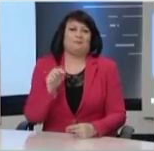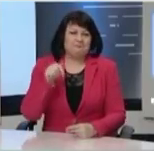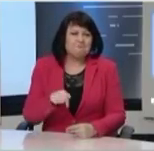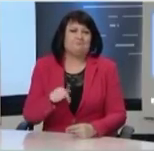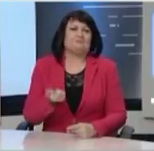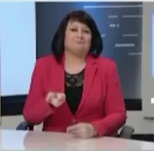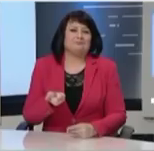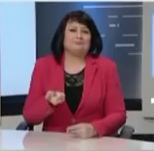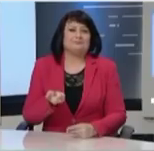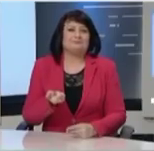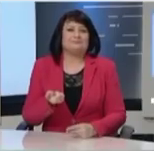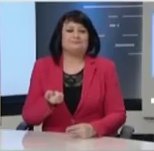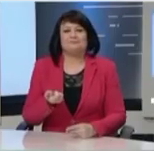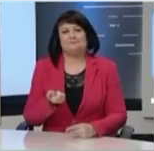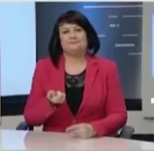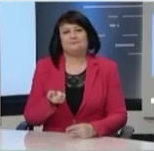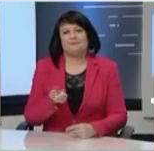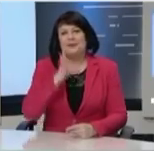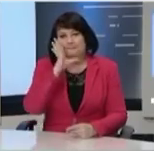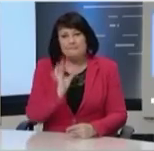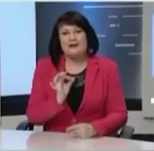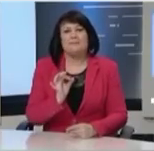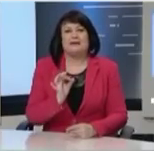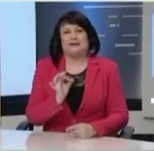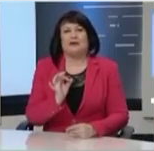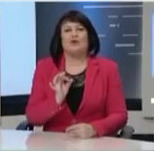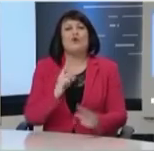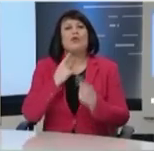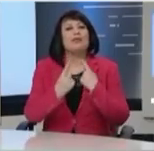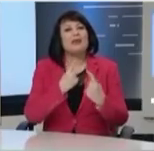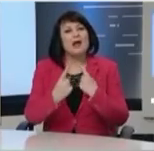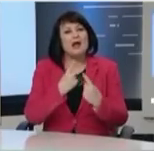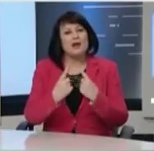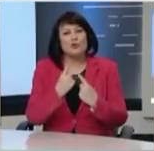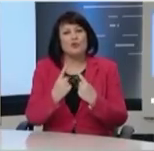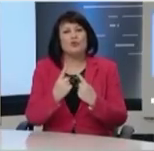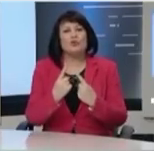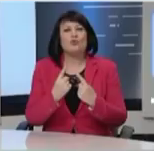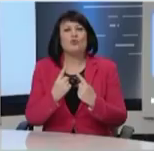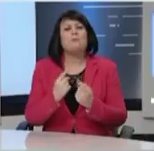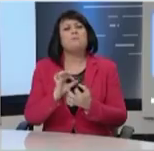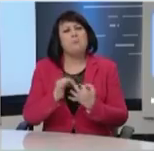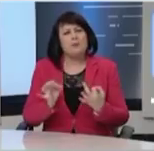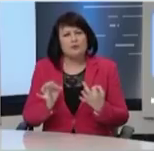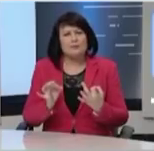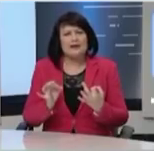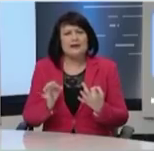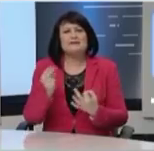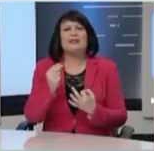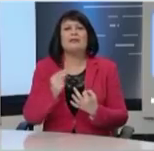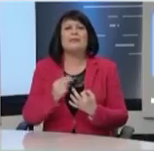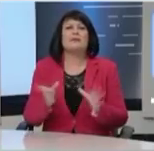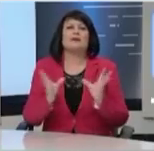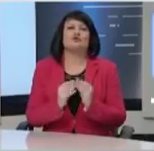ευκαιρία ενός ουσιαστικού διαλόγου διεξοδικά στα ζητήματα